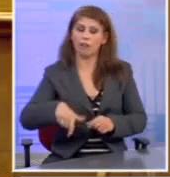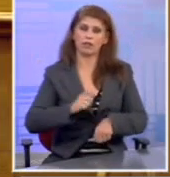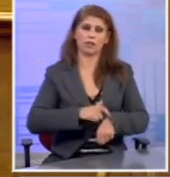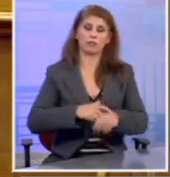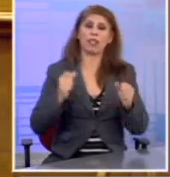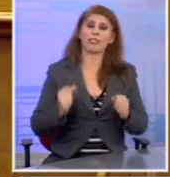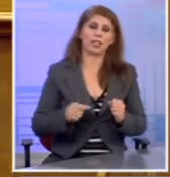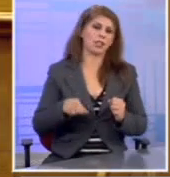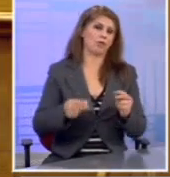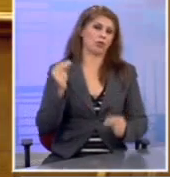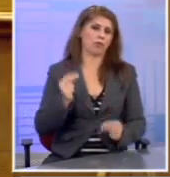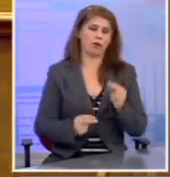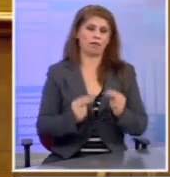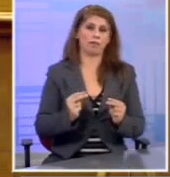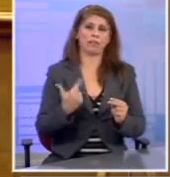πάνω στο πρόβλημα.